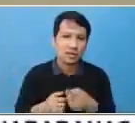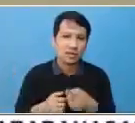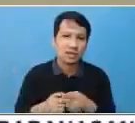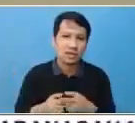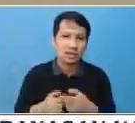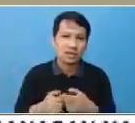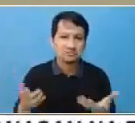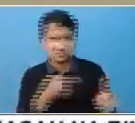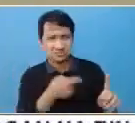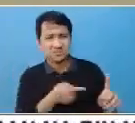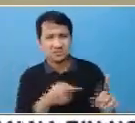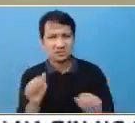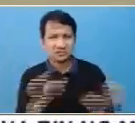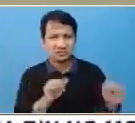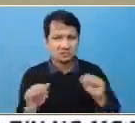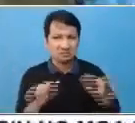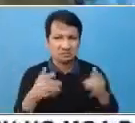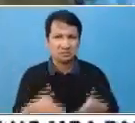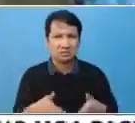Inglaterra.